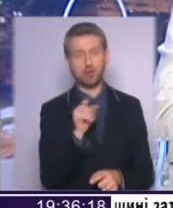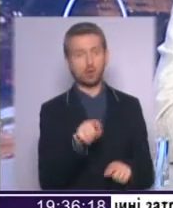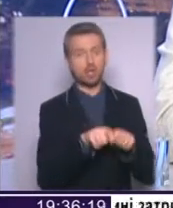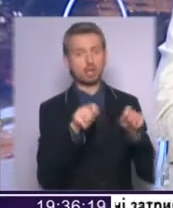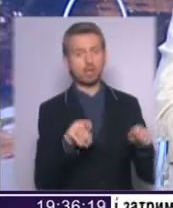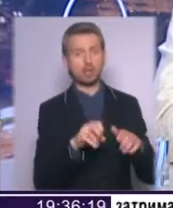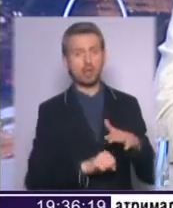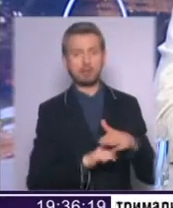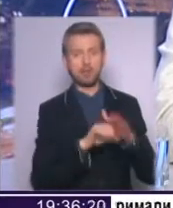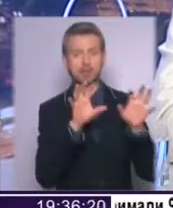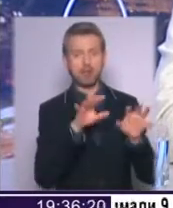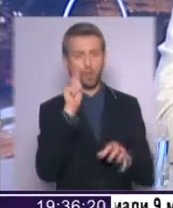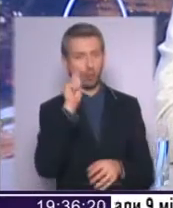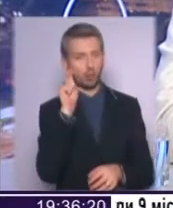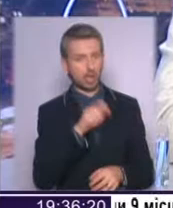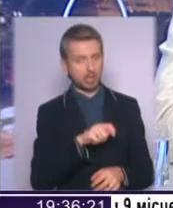підставі закону України,